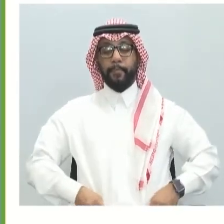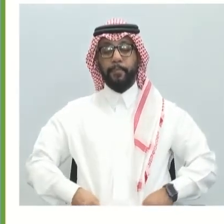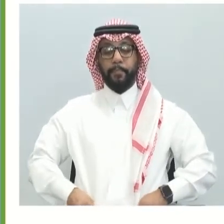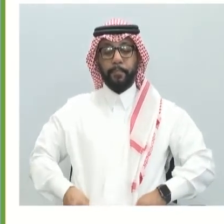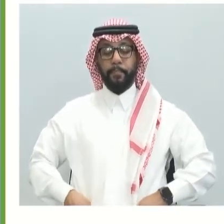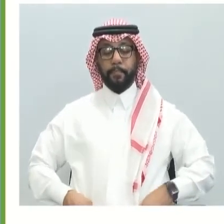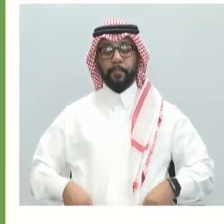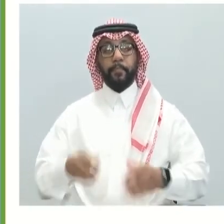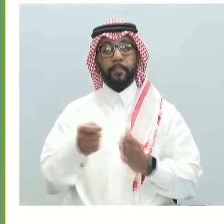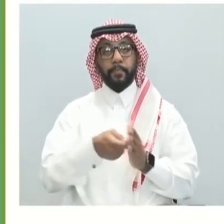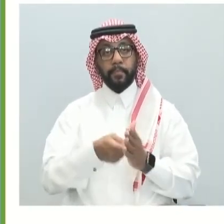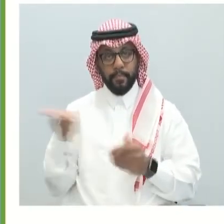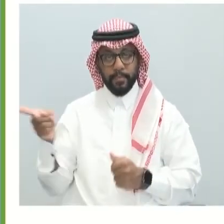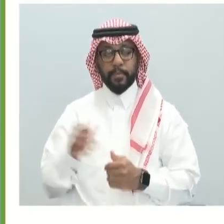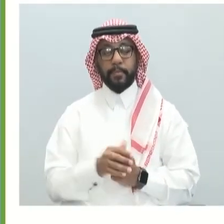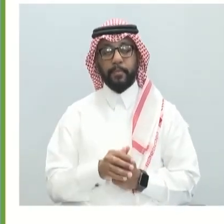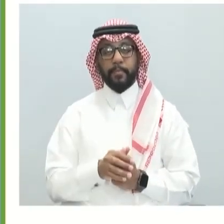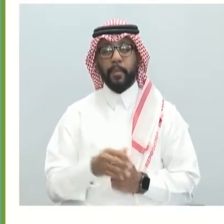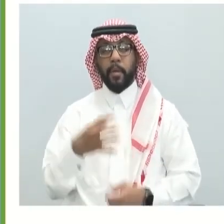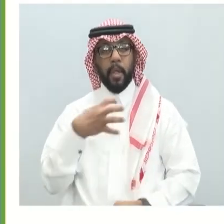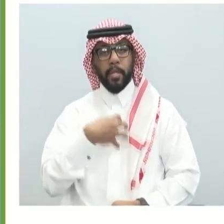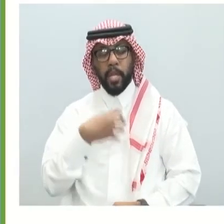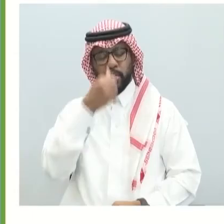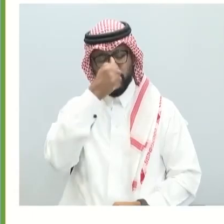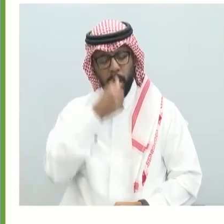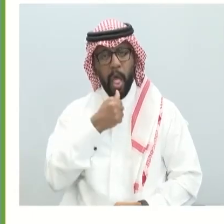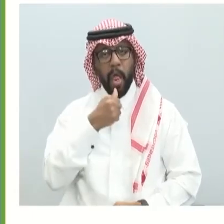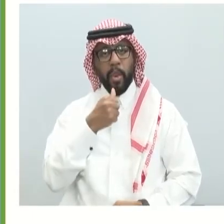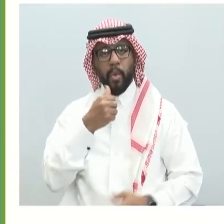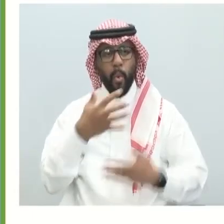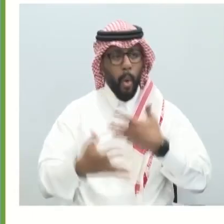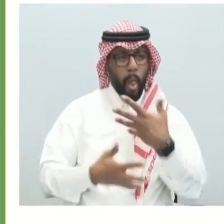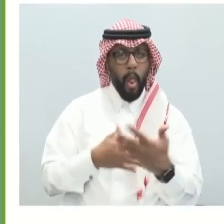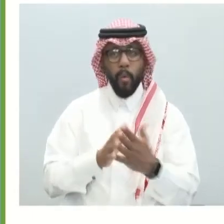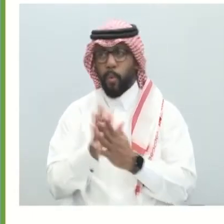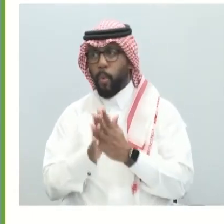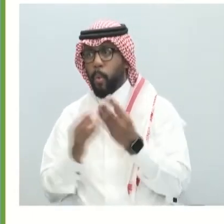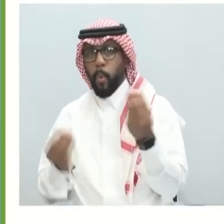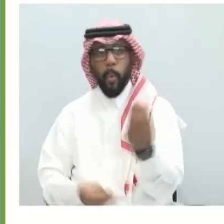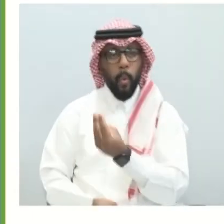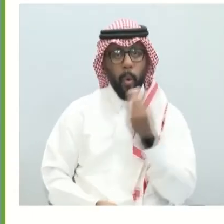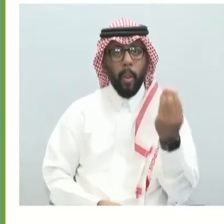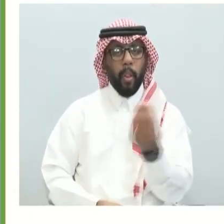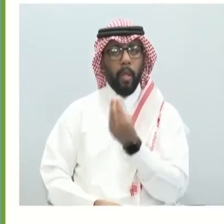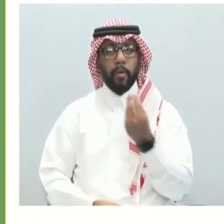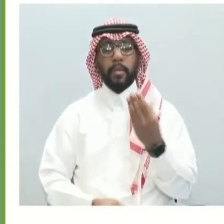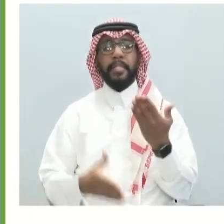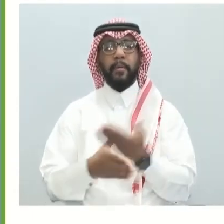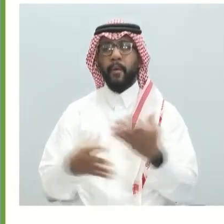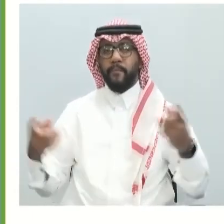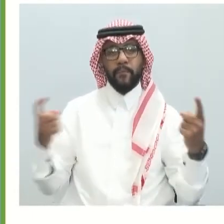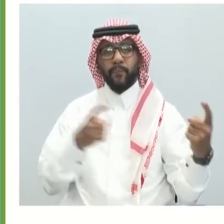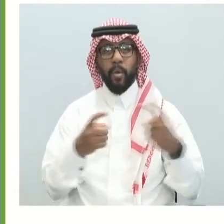الجدول الغضب فرط النشاط وعدم القدره على الانتباه